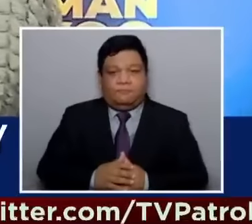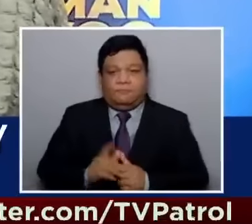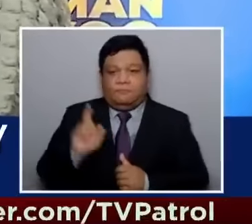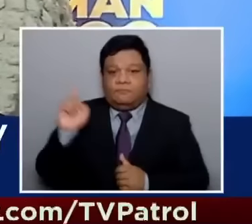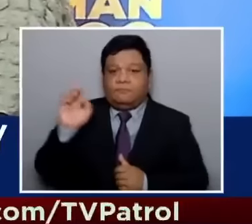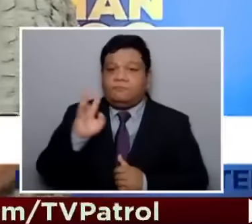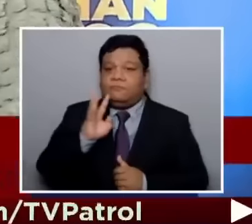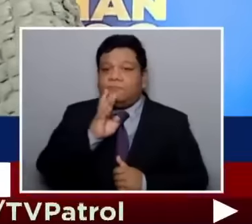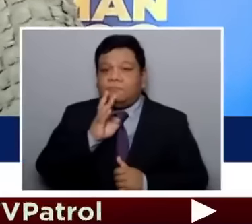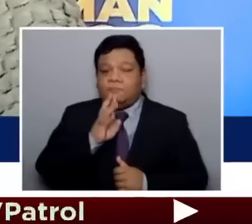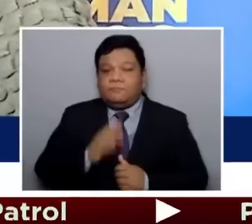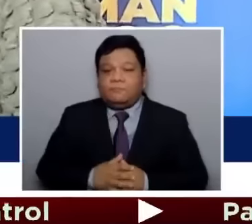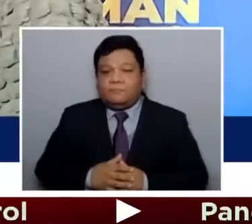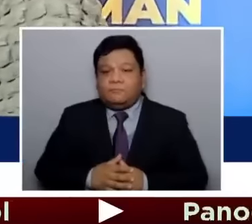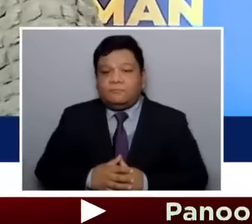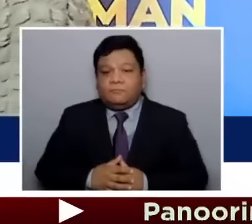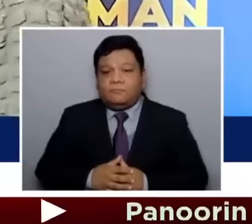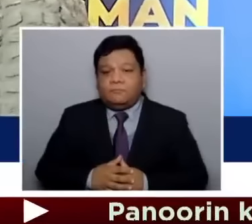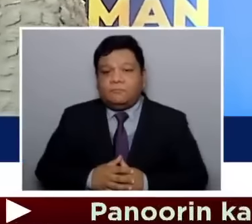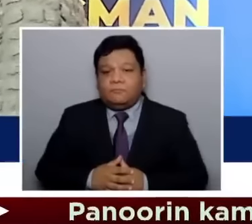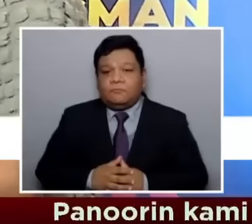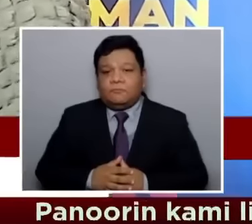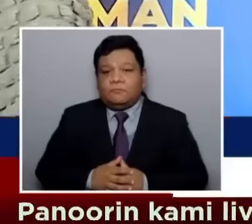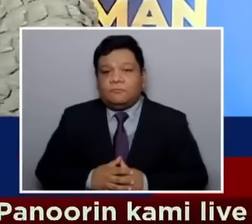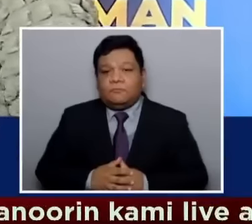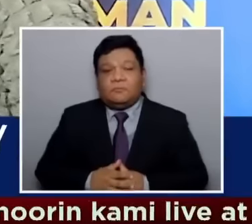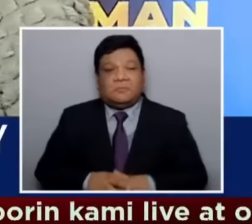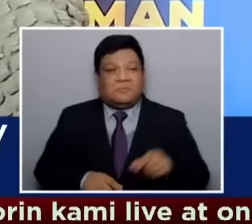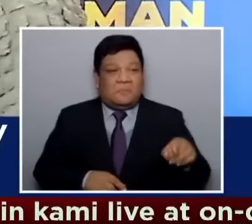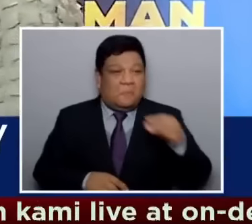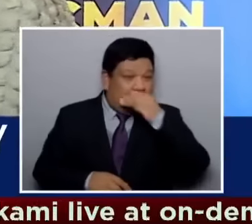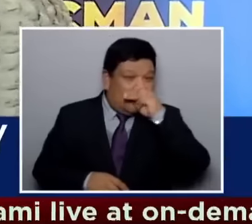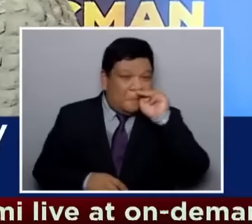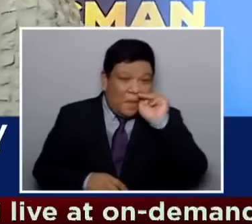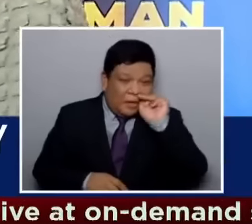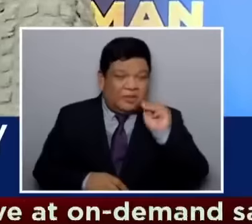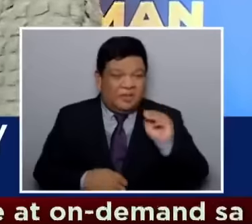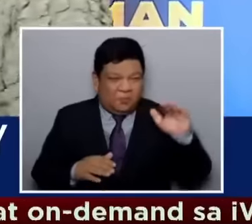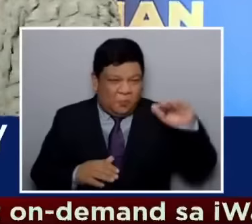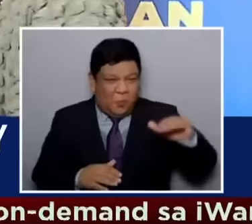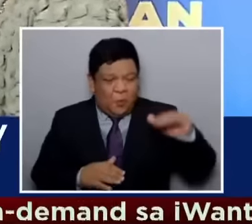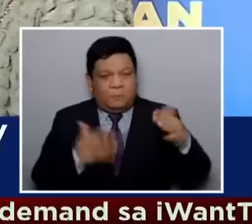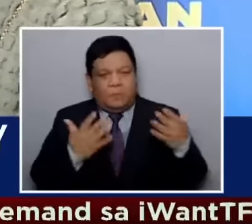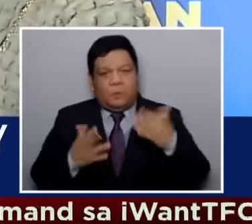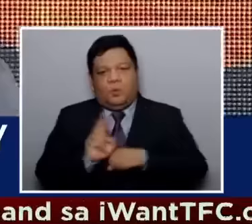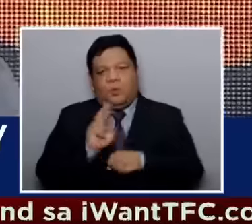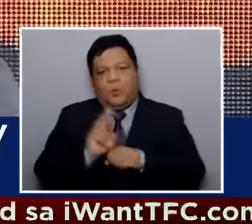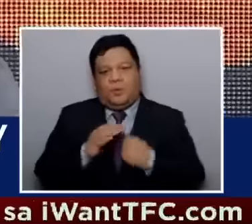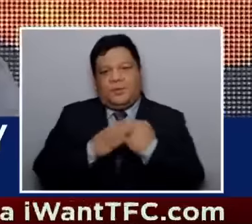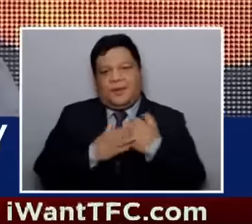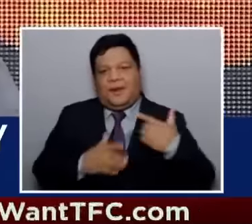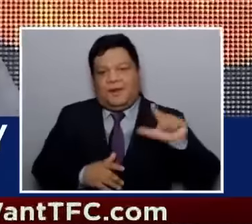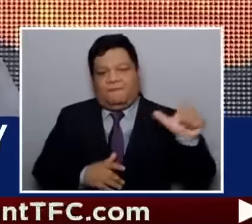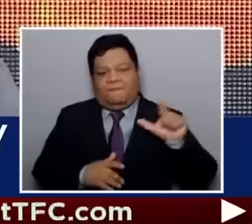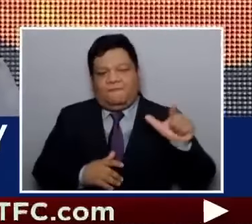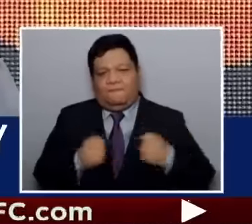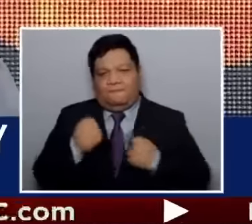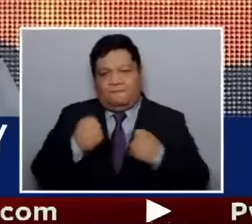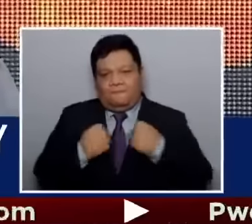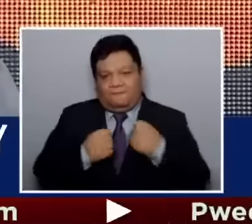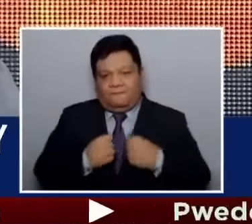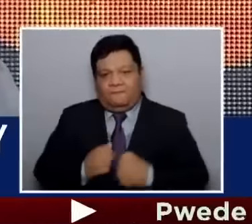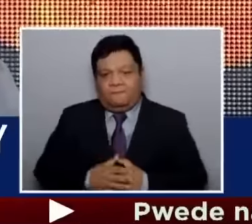eh. Left to upper corner. Kasi mas maliit po si Sir Manny Pacquiao, so maybe left yung gagamitin ko pa. Yeah. Although ito ay